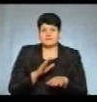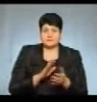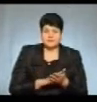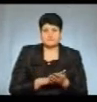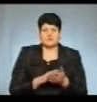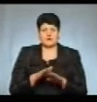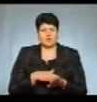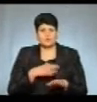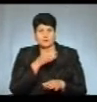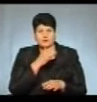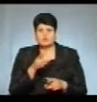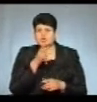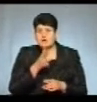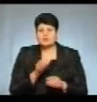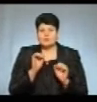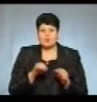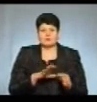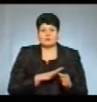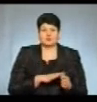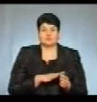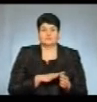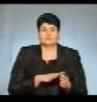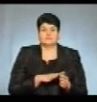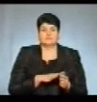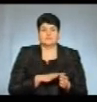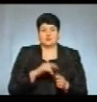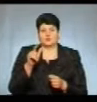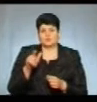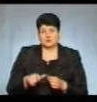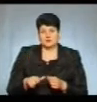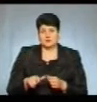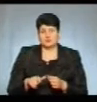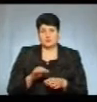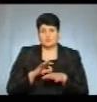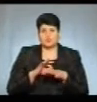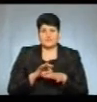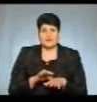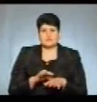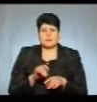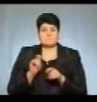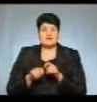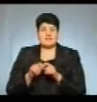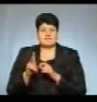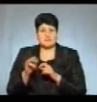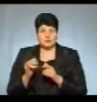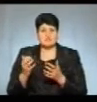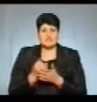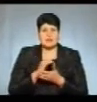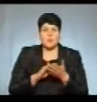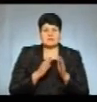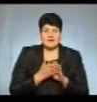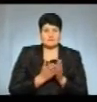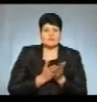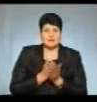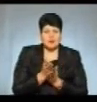якийсь довший період часу для того, щоб можна було людину, скажімо, провести перевірку, знайти обставини,